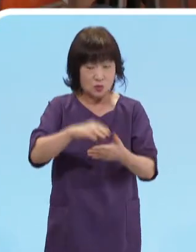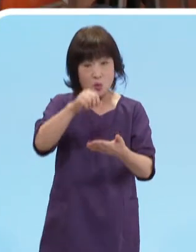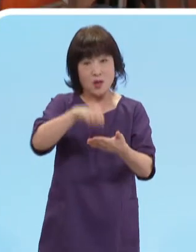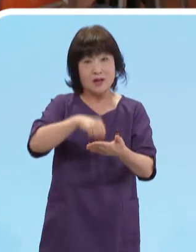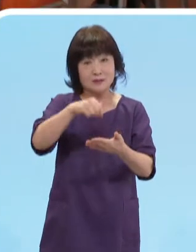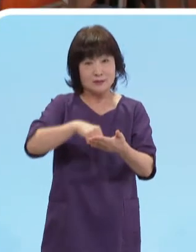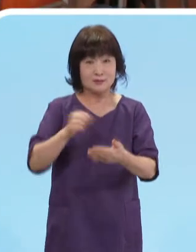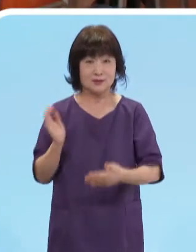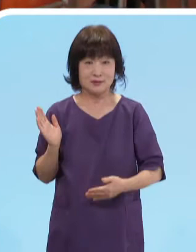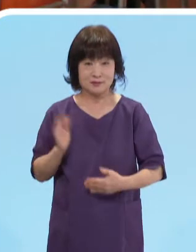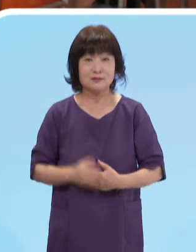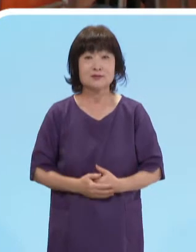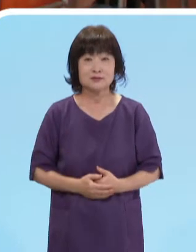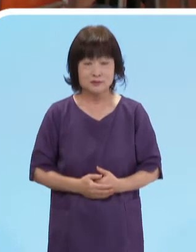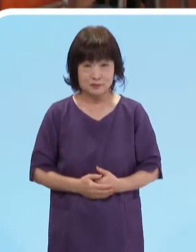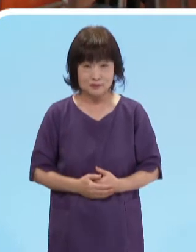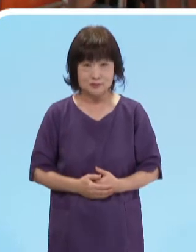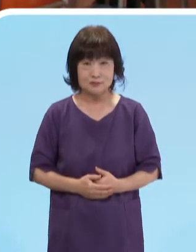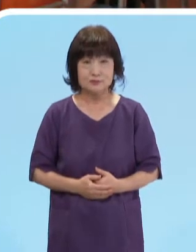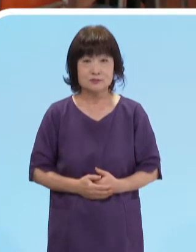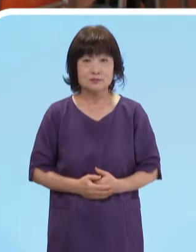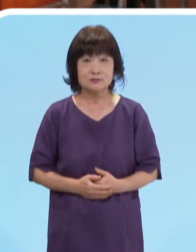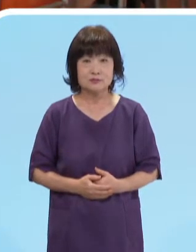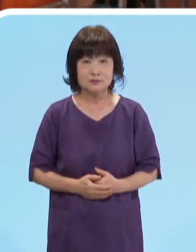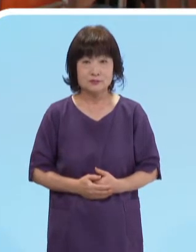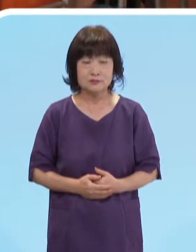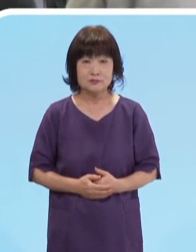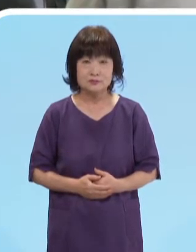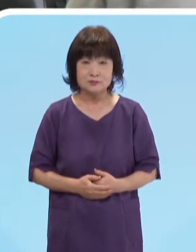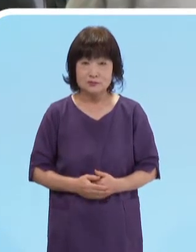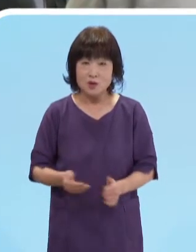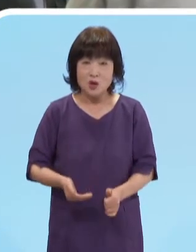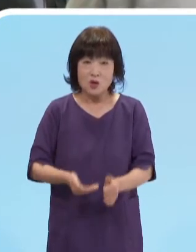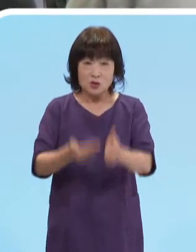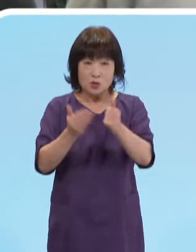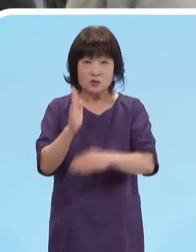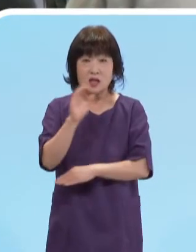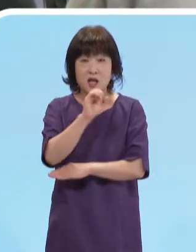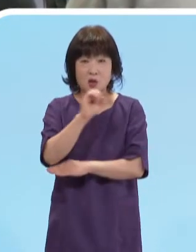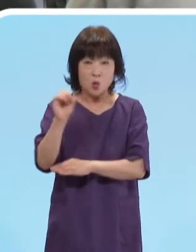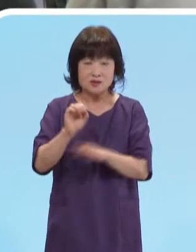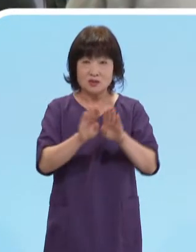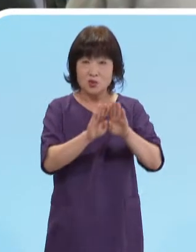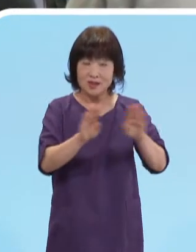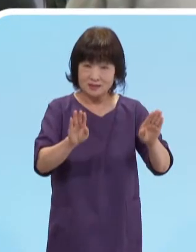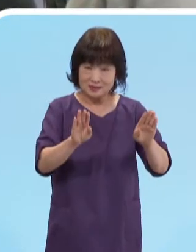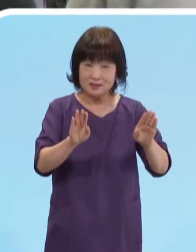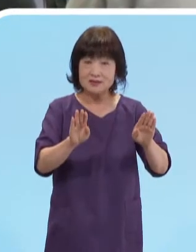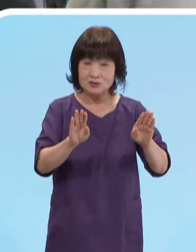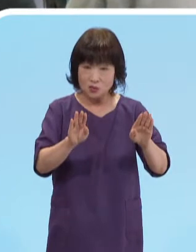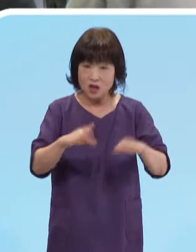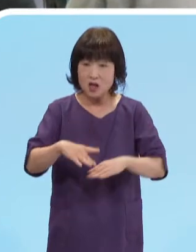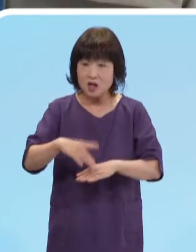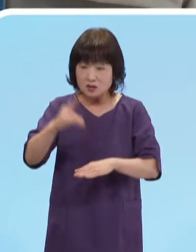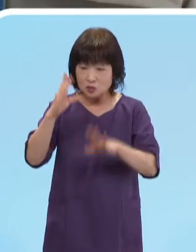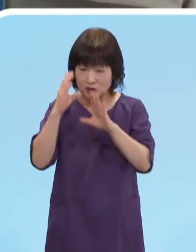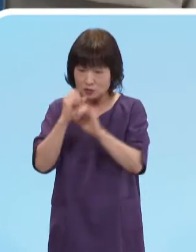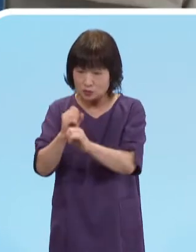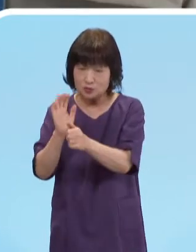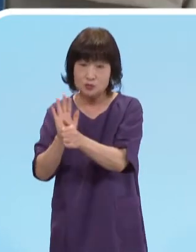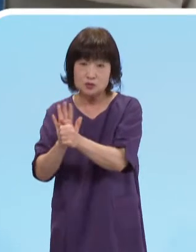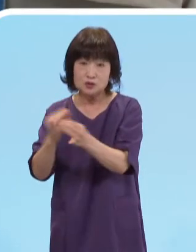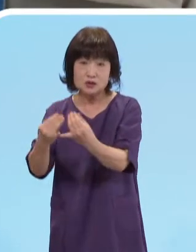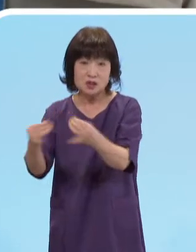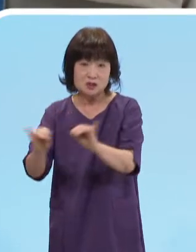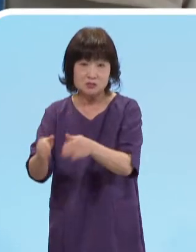。 こちらでも認知症サポーター養成講座の開催や認知症初期集中